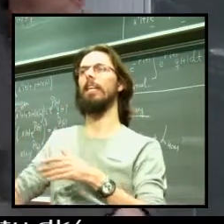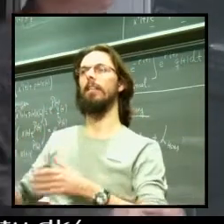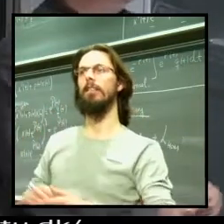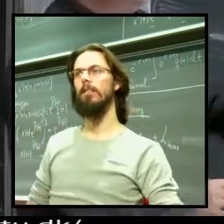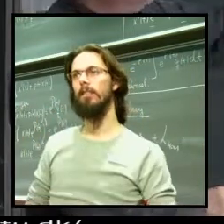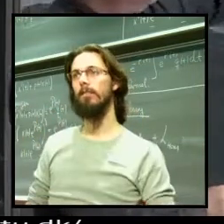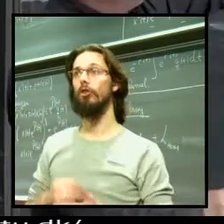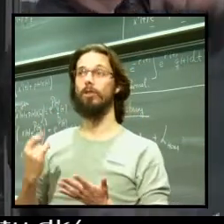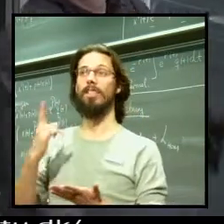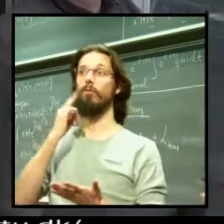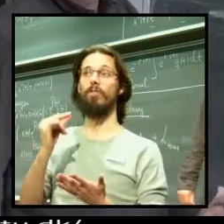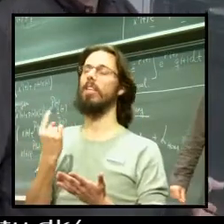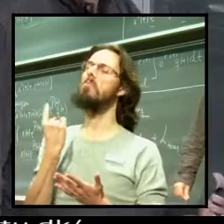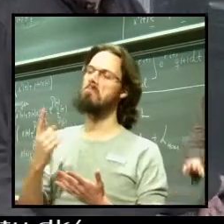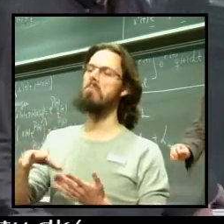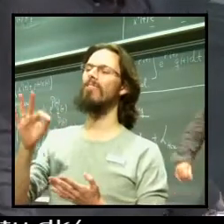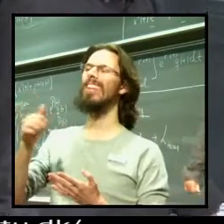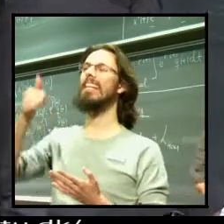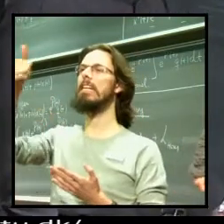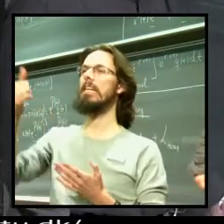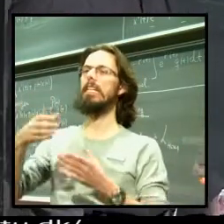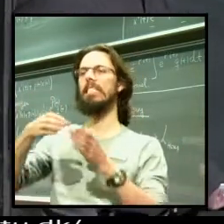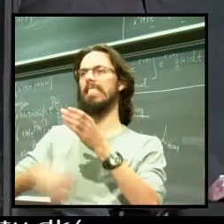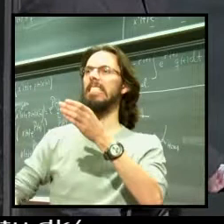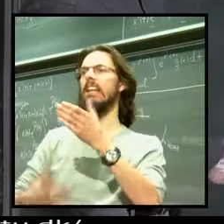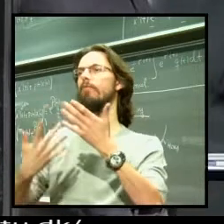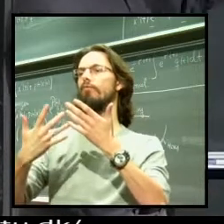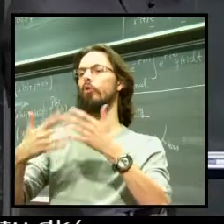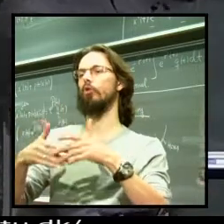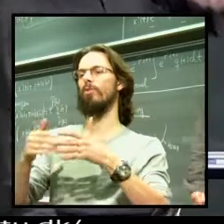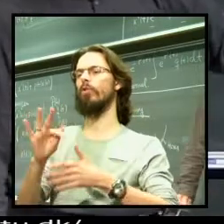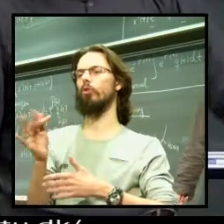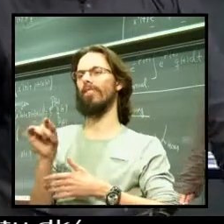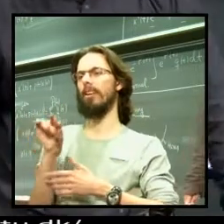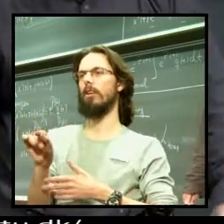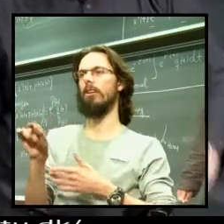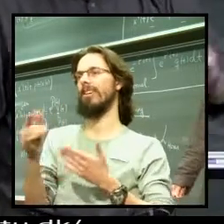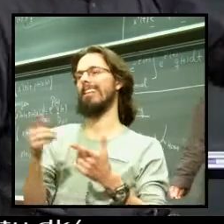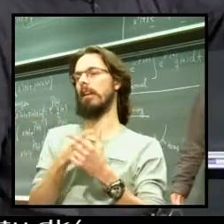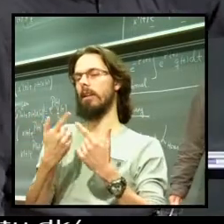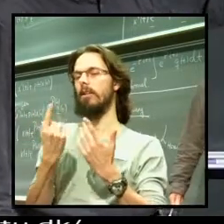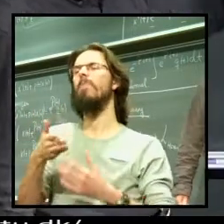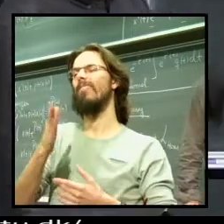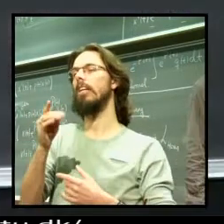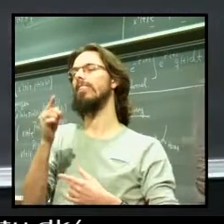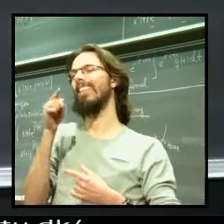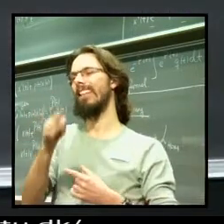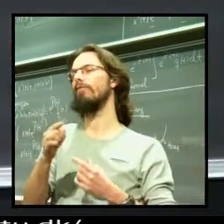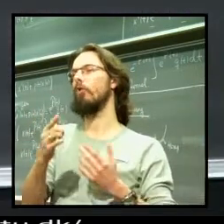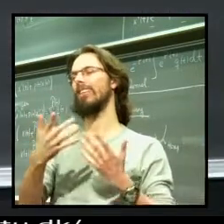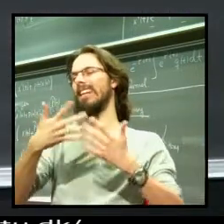Og det er jo fedt. Så I skal bare finde én stamfunktion her. En eller anden stamfunktion. Og der vælger vi selvfølgelig den, hvor konstanten, integrationskonstanten er 0.